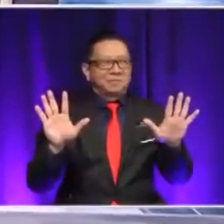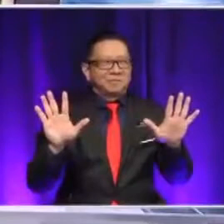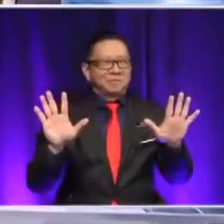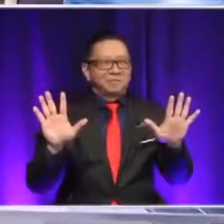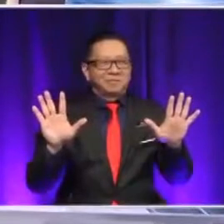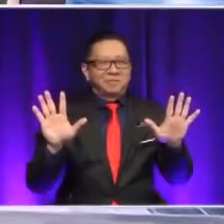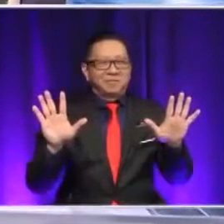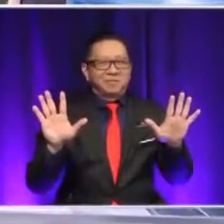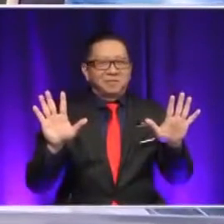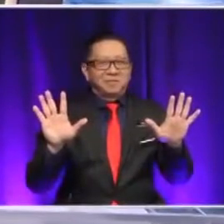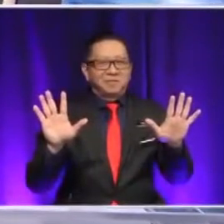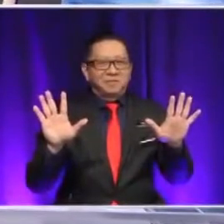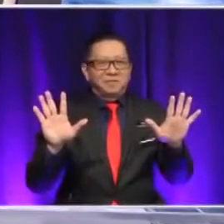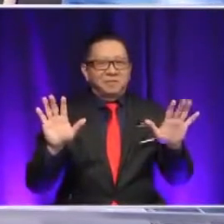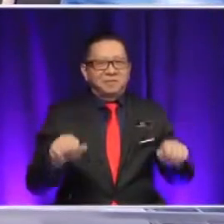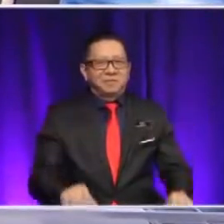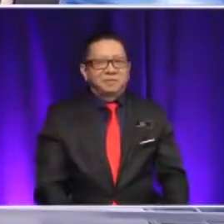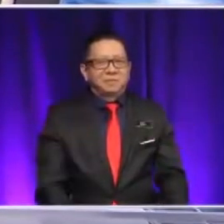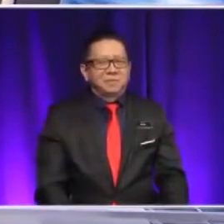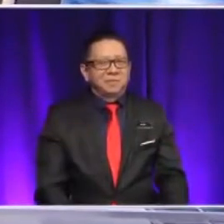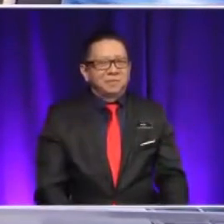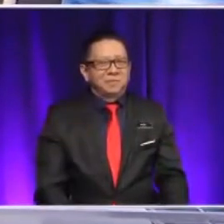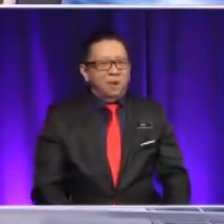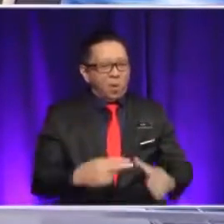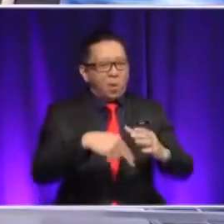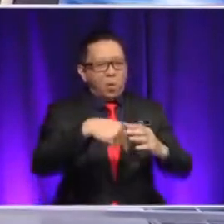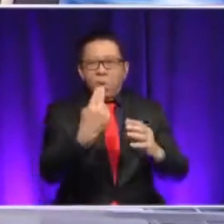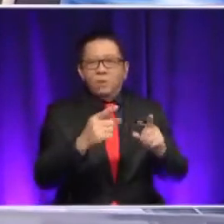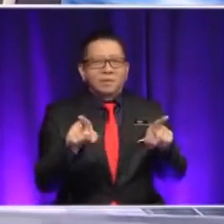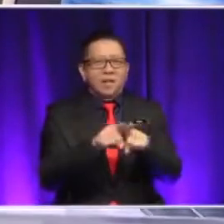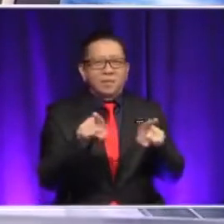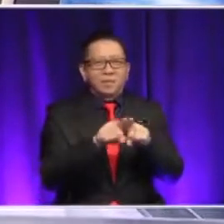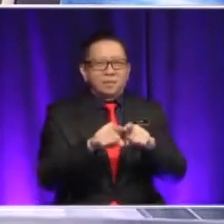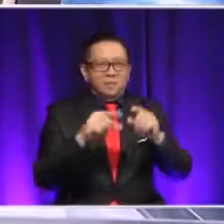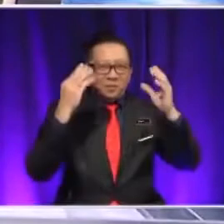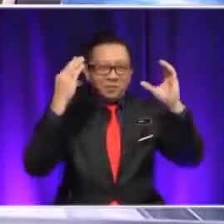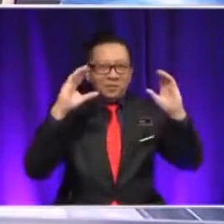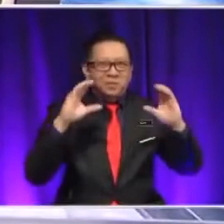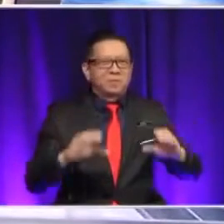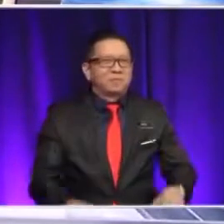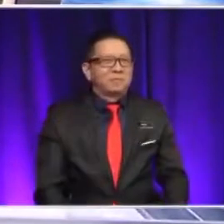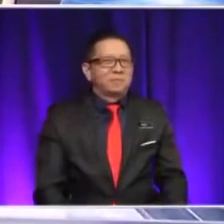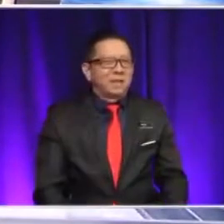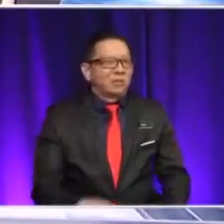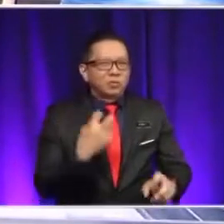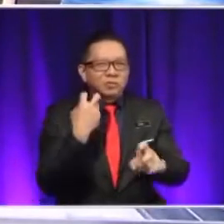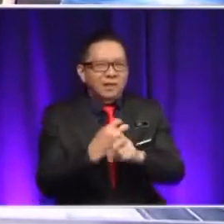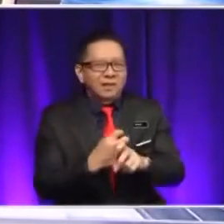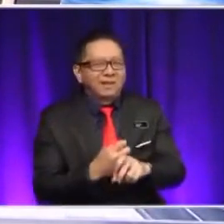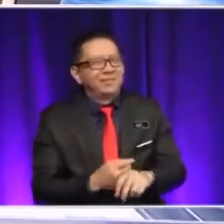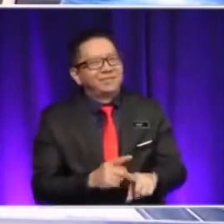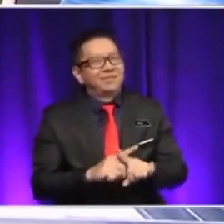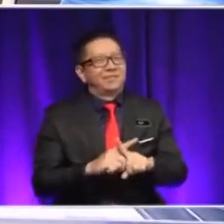Wih hebat sedapa ascarya sama Cantik gua ama cabai pajak tadi susah-susah